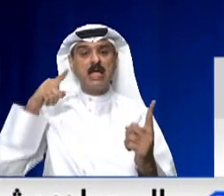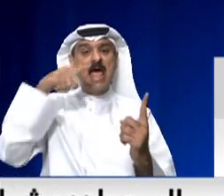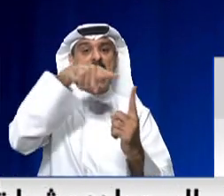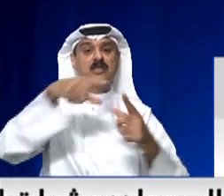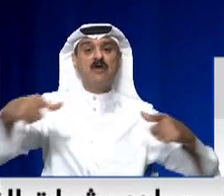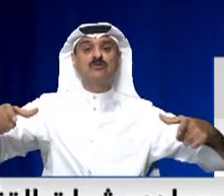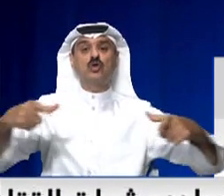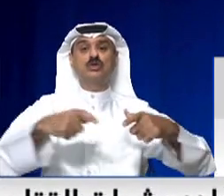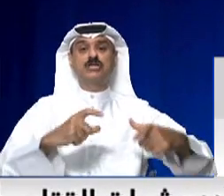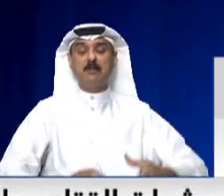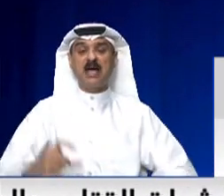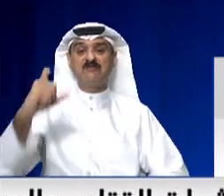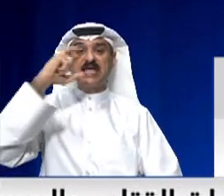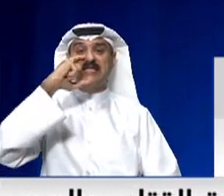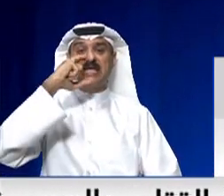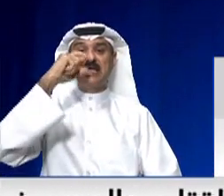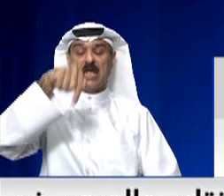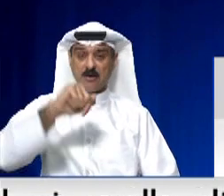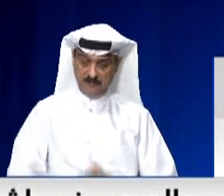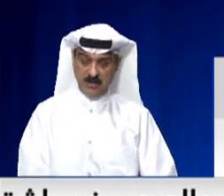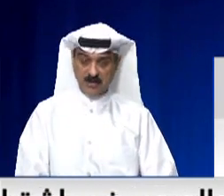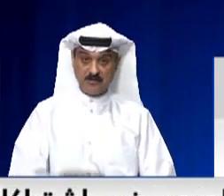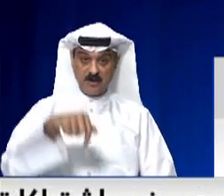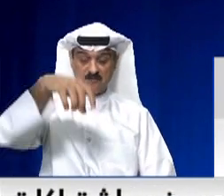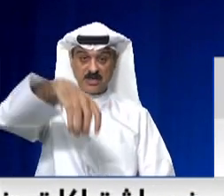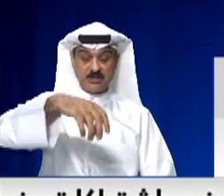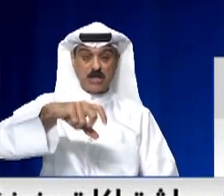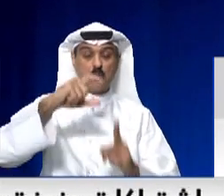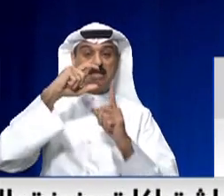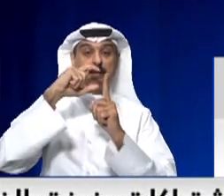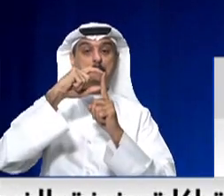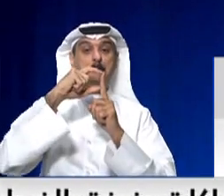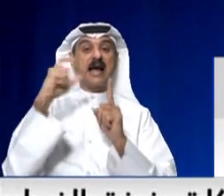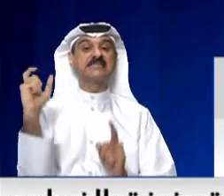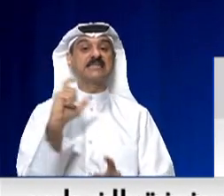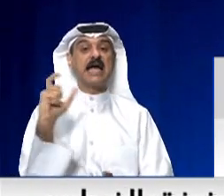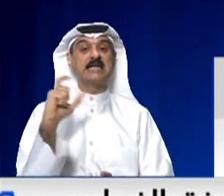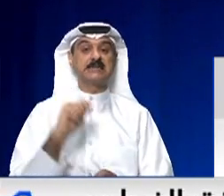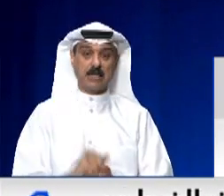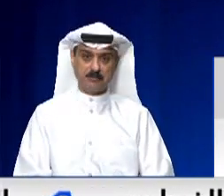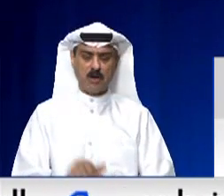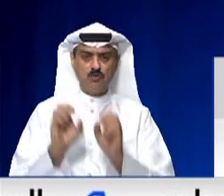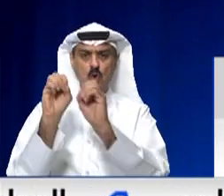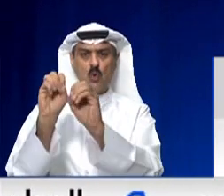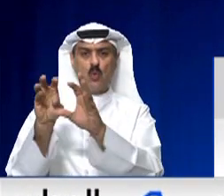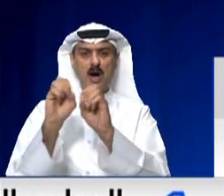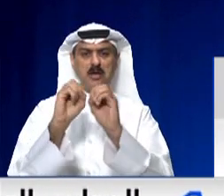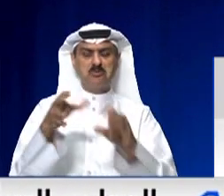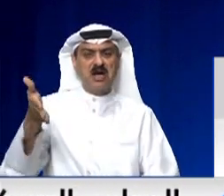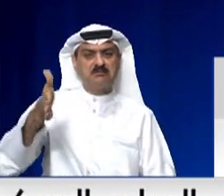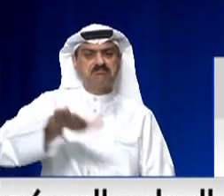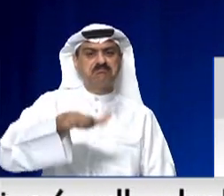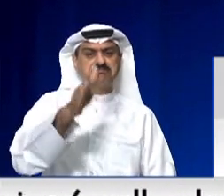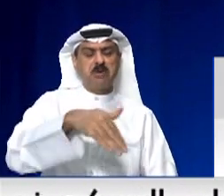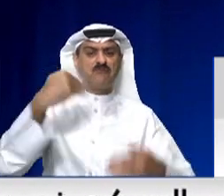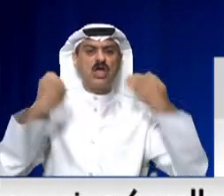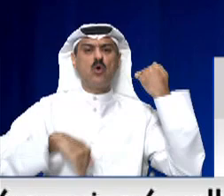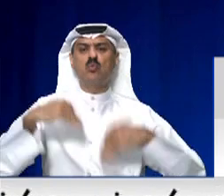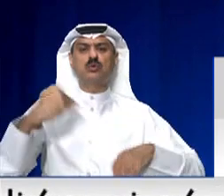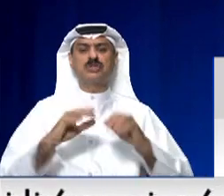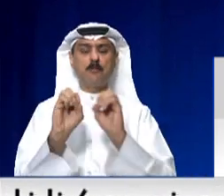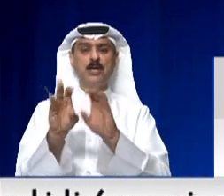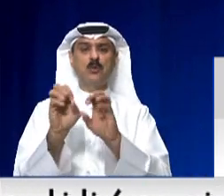بعدد من الاقاليم في جمهوريه باكستان الاسلاميه والتي ادت الى سقوط عدد من الضحايا واصابه